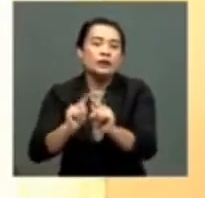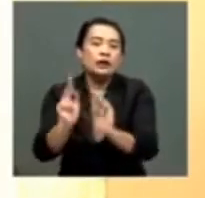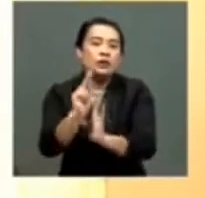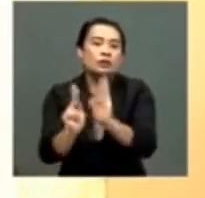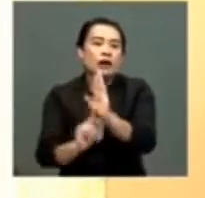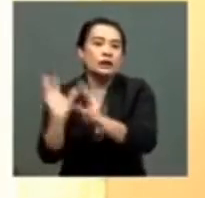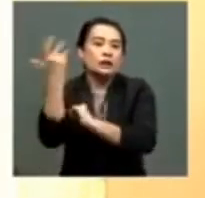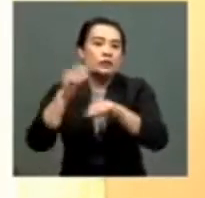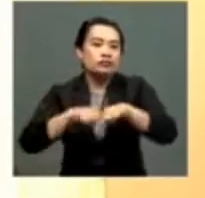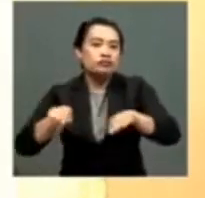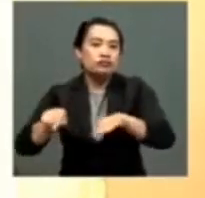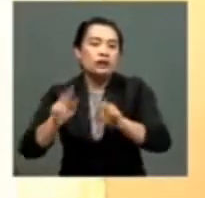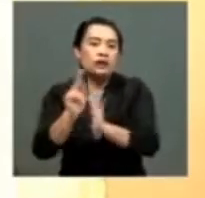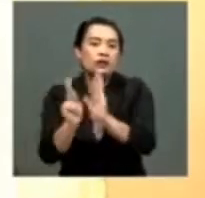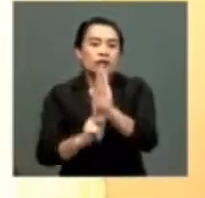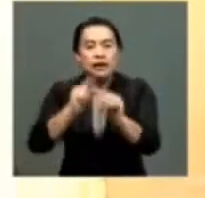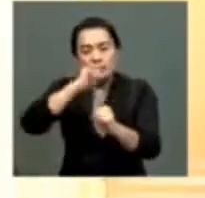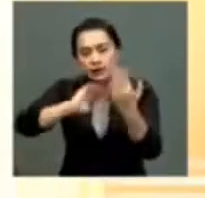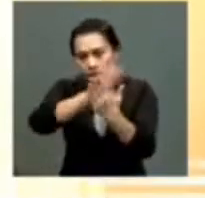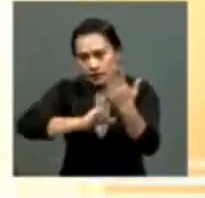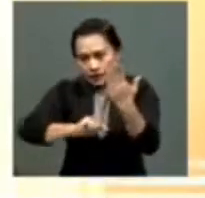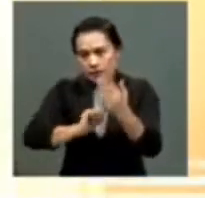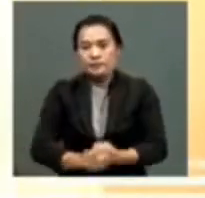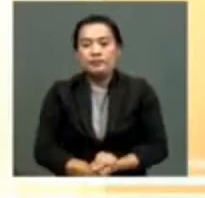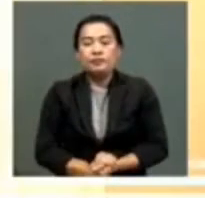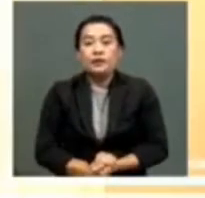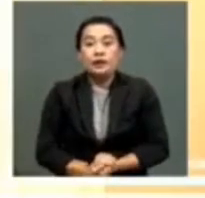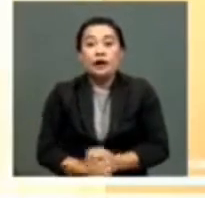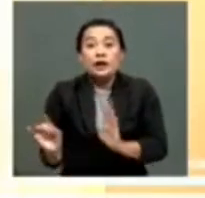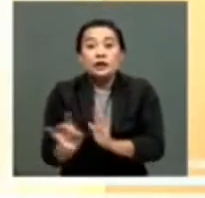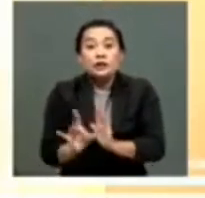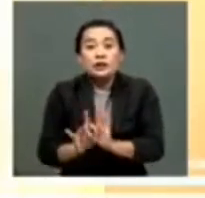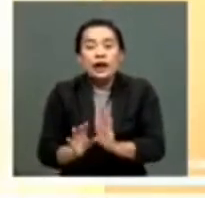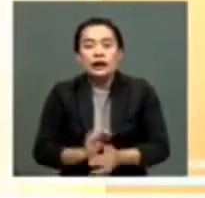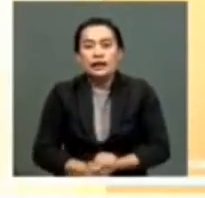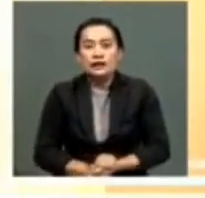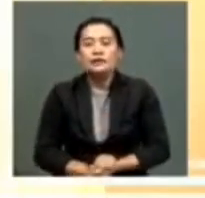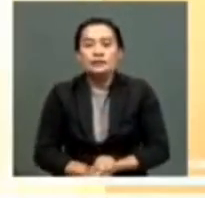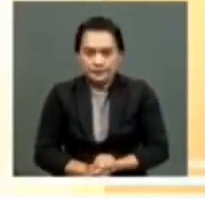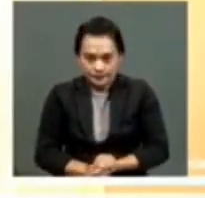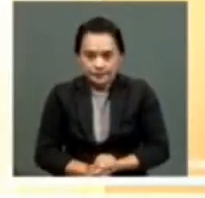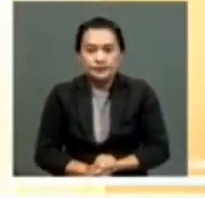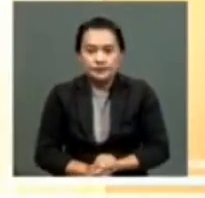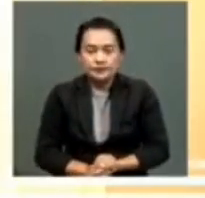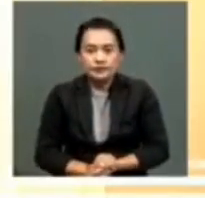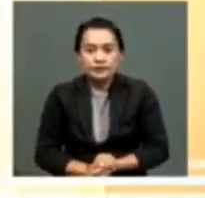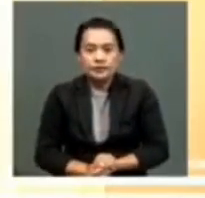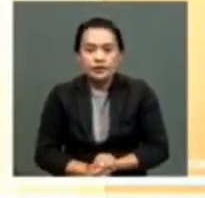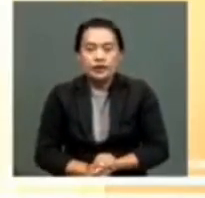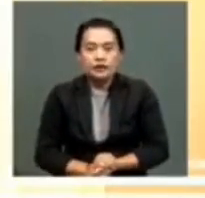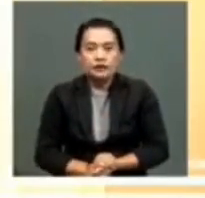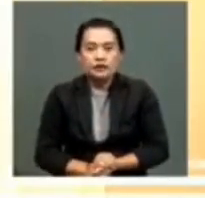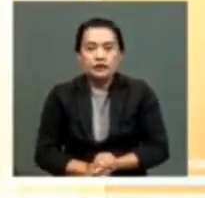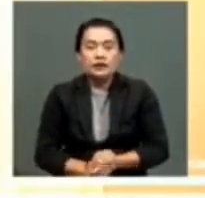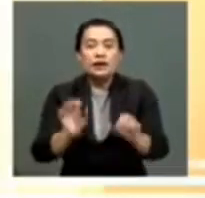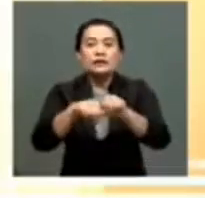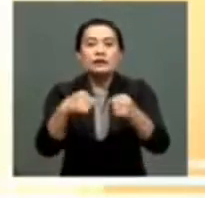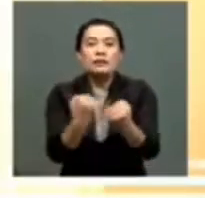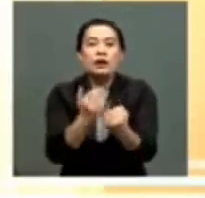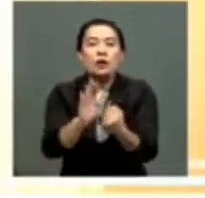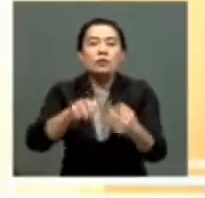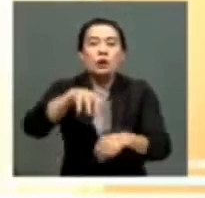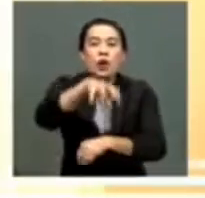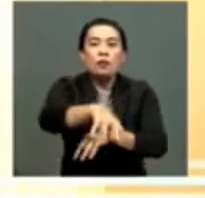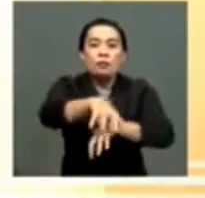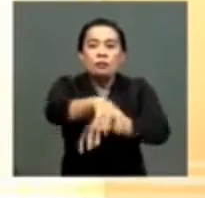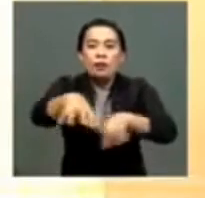ฎหมายในประเทศสุดท้ายนี้ผมอยากจะพูดอีกเรื่องหนึ่งว่าการเดินทางไปพบปะสมาคมภาคธุรกิจต่